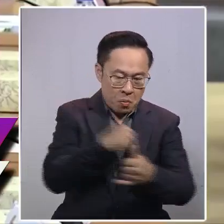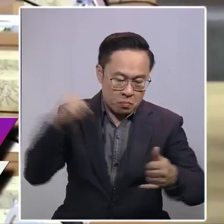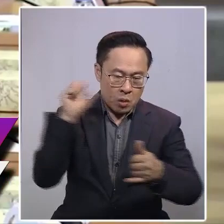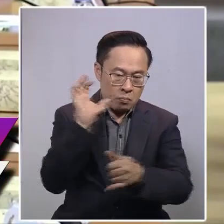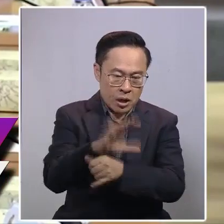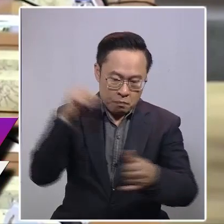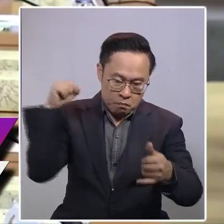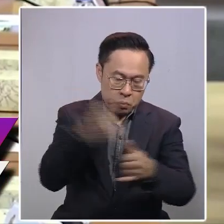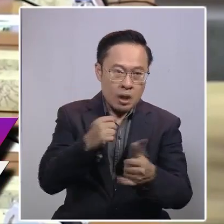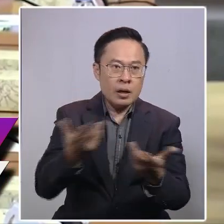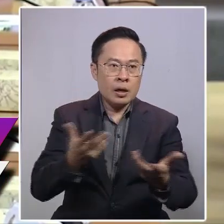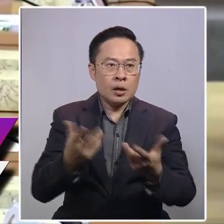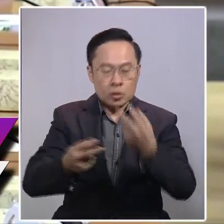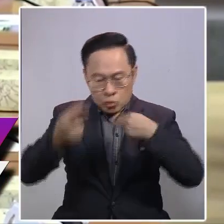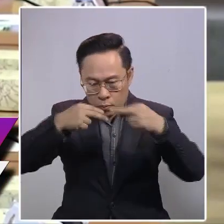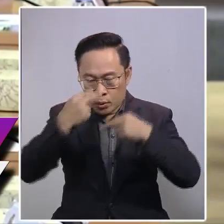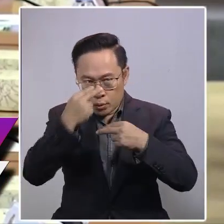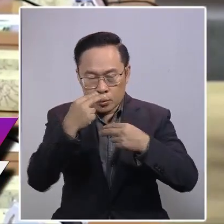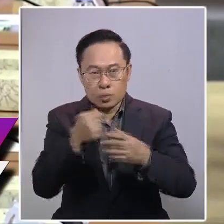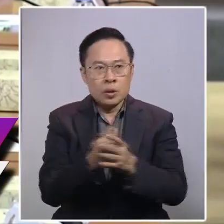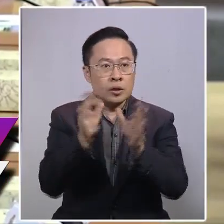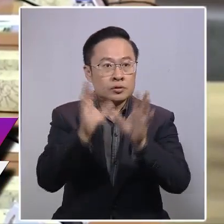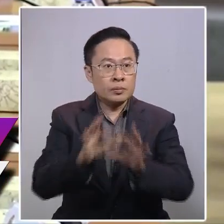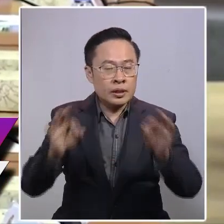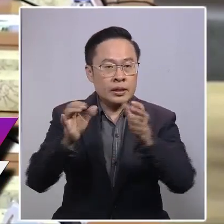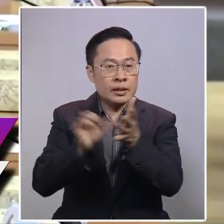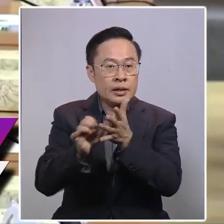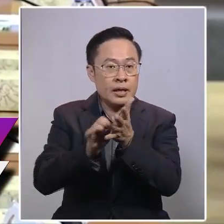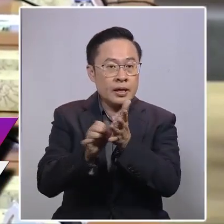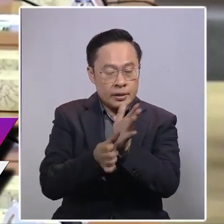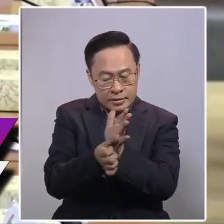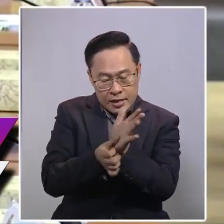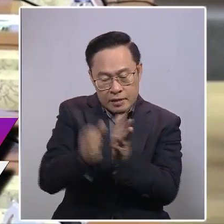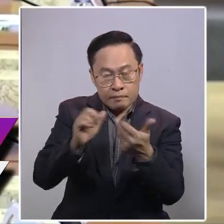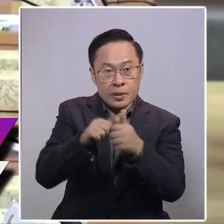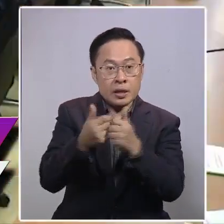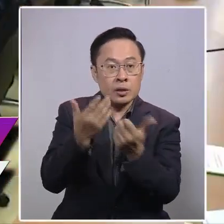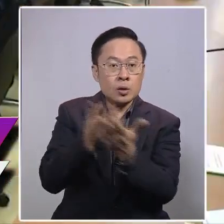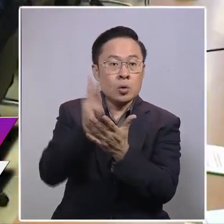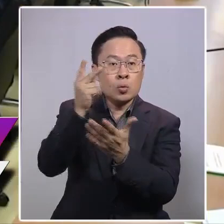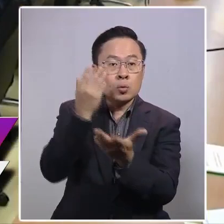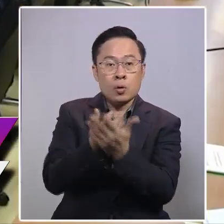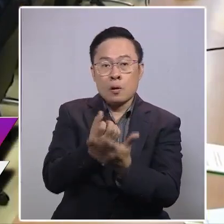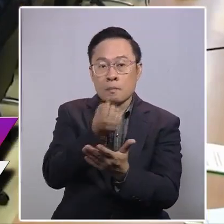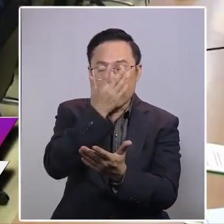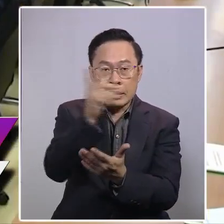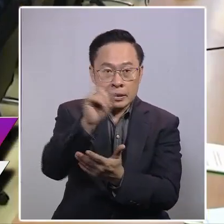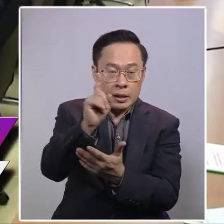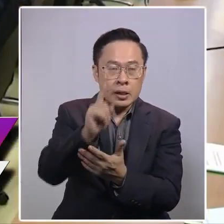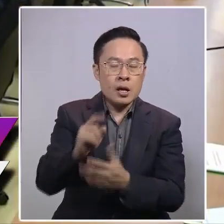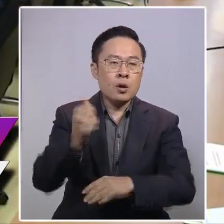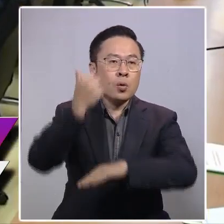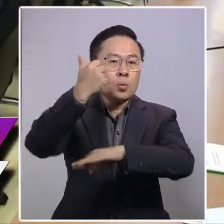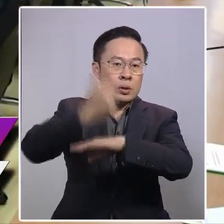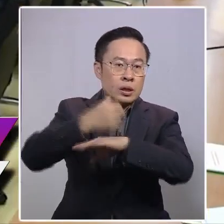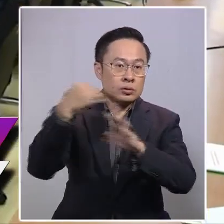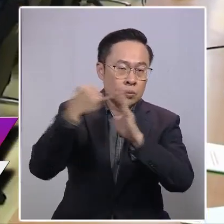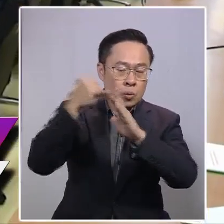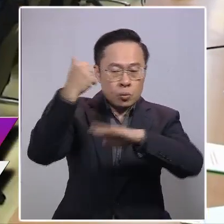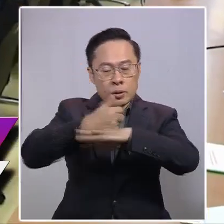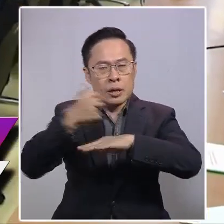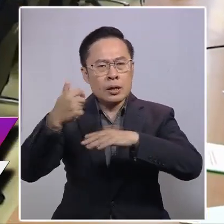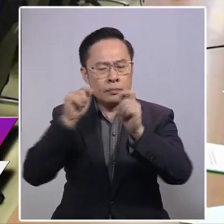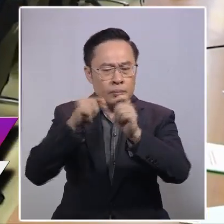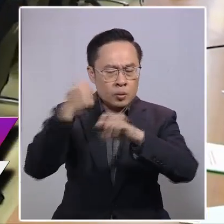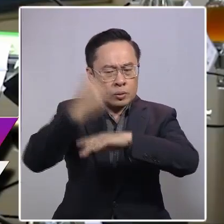หนี้เจ้าหนี้ร่วมมือกันหลอกเงินรัฐด้วยพร้อมขอให้องค์กรปกครองส่วนท้องถิ่นช่วยดูแลหนี้ในแหล่งชุมชนและแม่ค้าตามตล